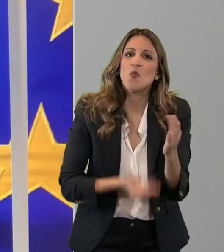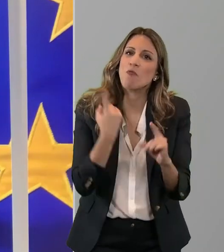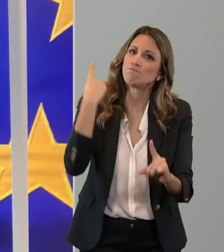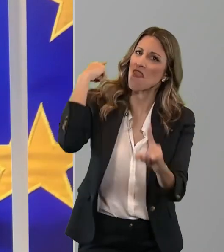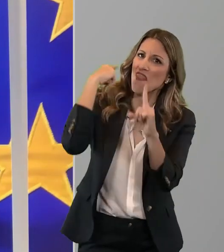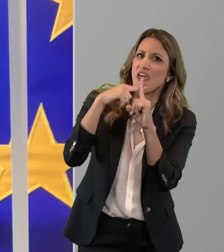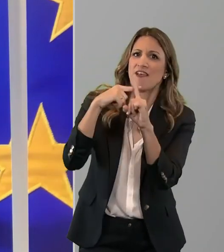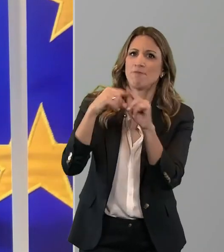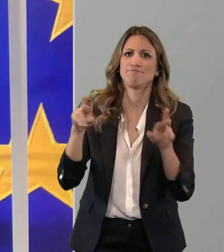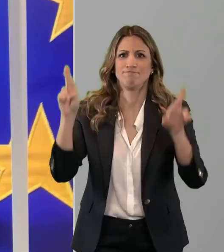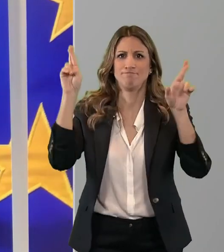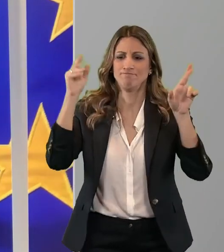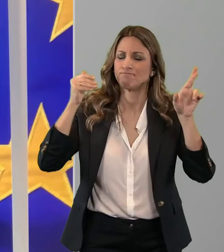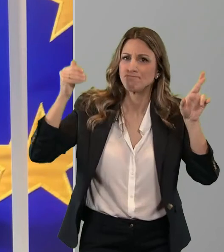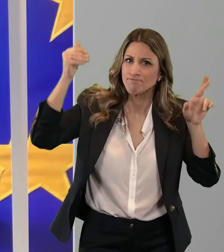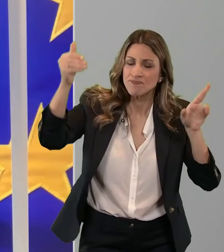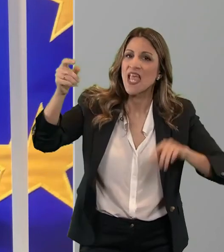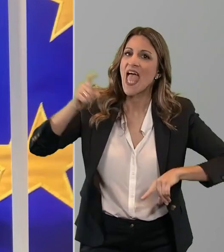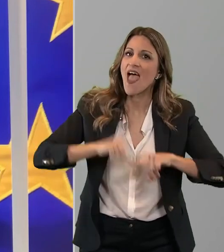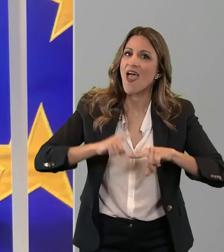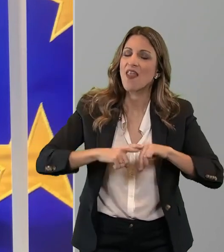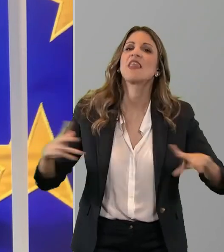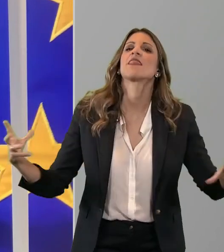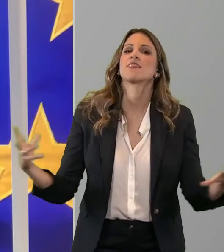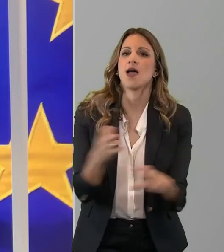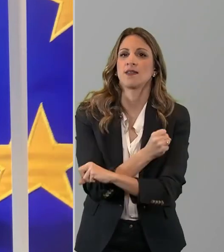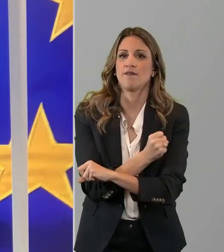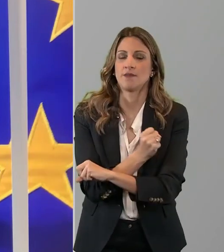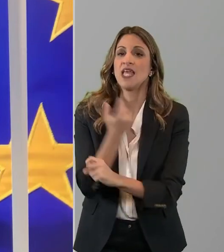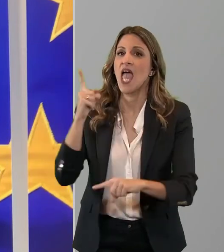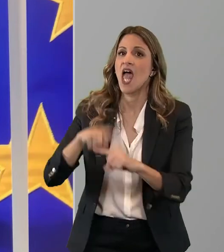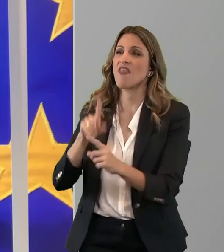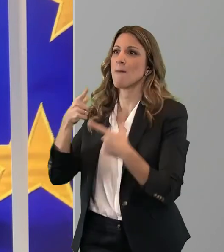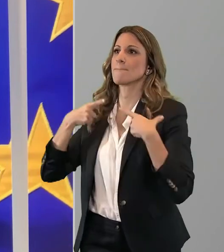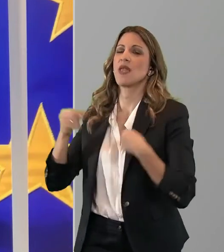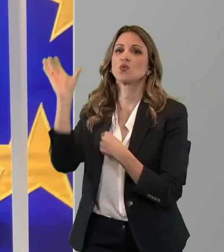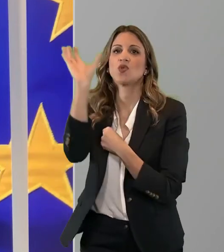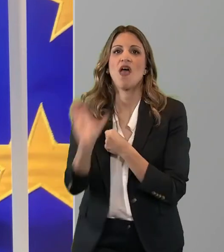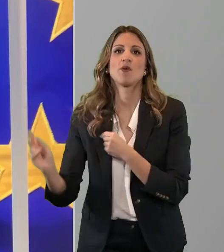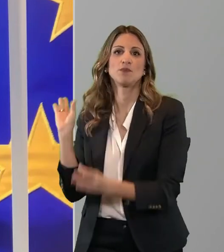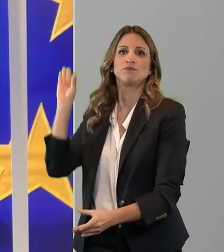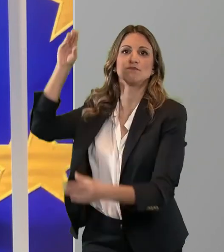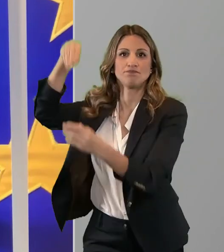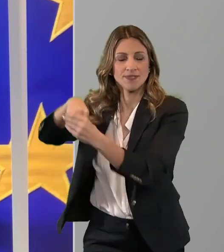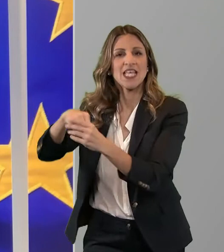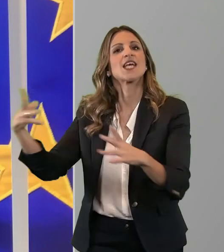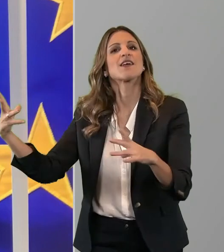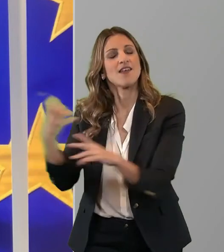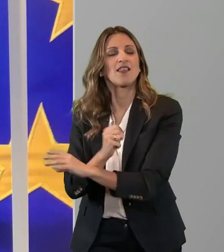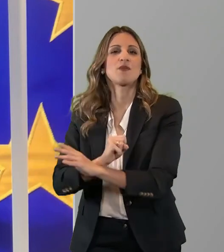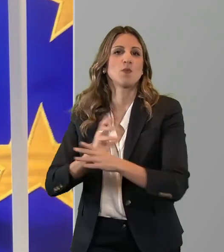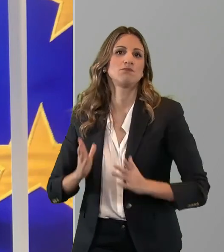μου ότι η χώρα μας στα πλαίσια μιας ισχυρής Ευρώπης θα αξιοποιήσει την ιστορική αυτή στήριξη,